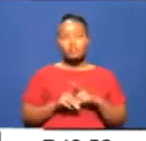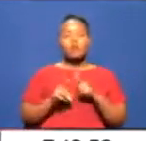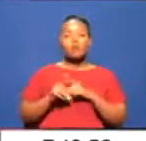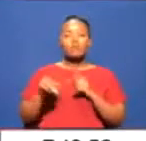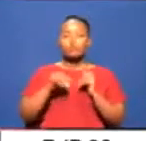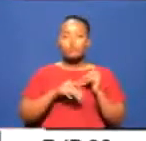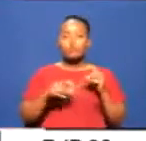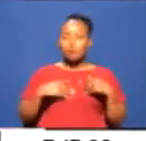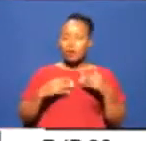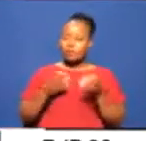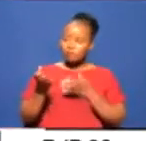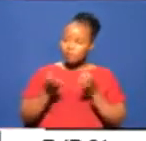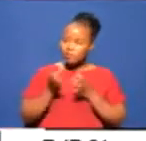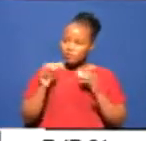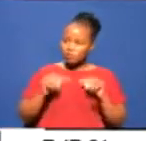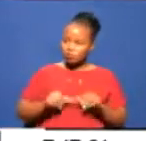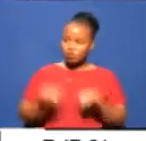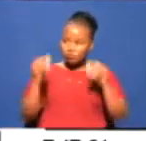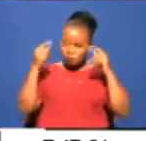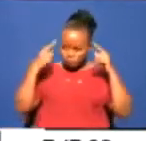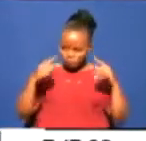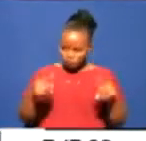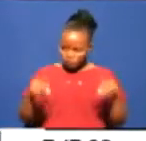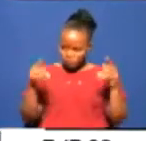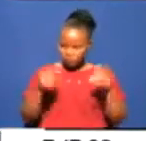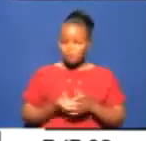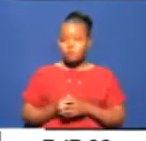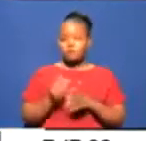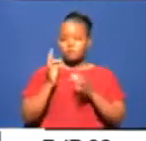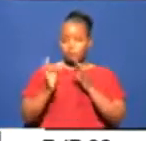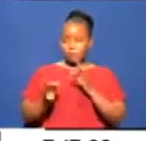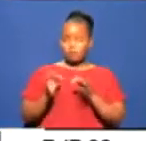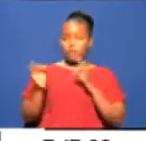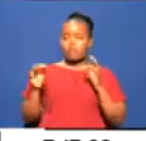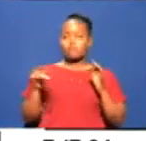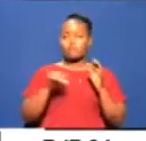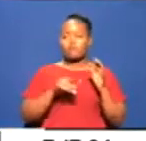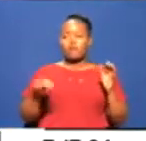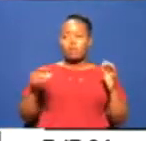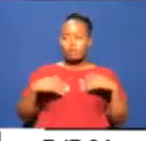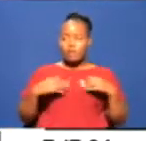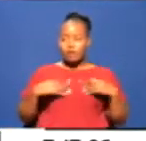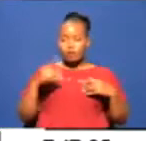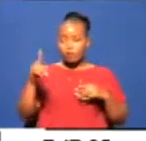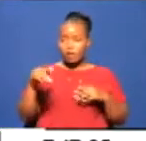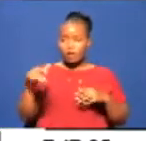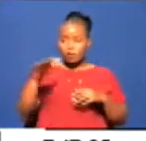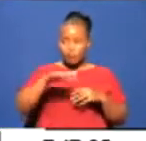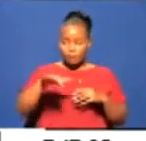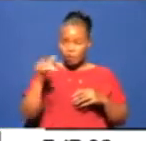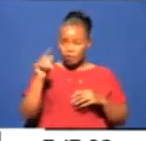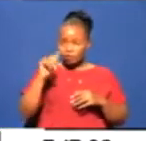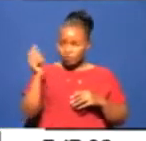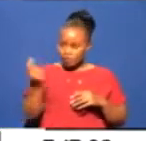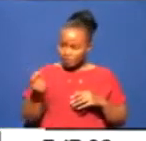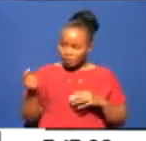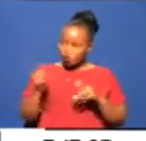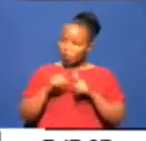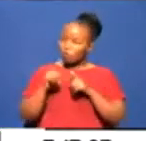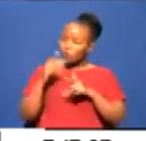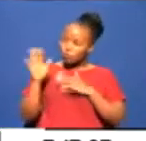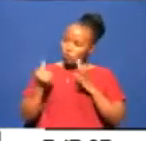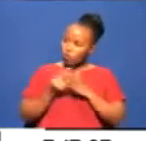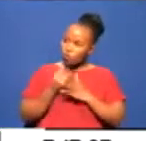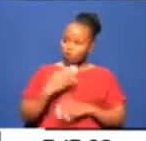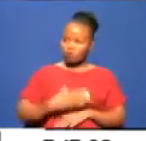continue going up. If I could make one plea for Kenya, try a direct flight to Mombasa. The